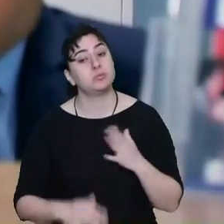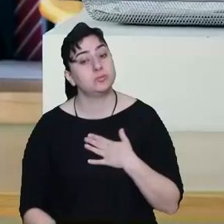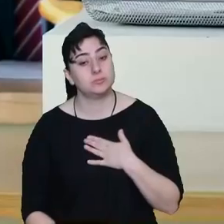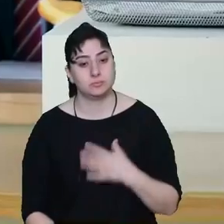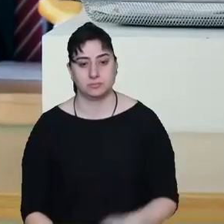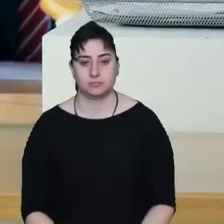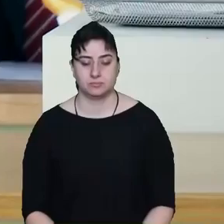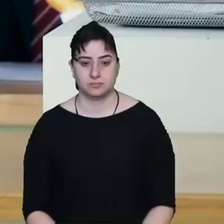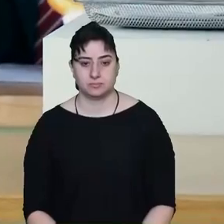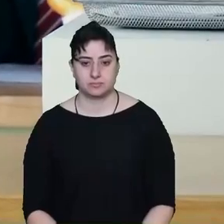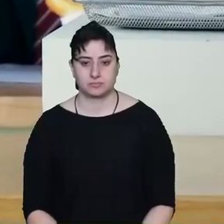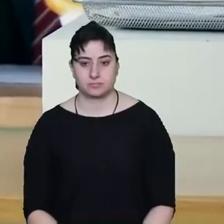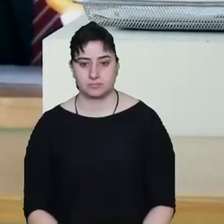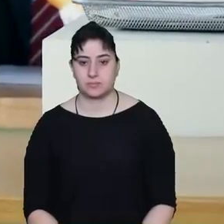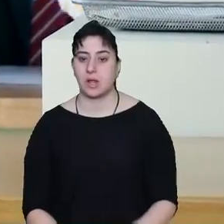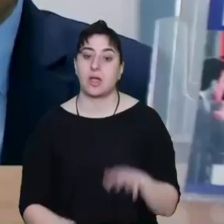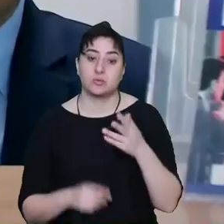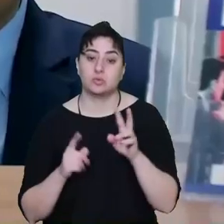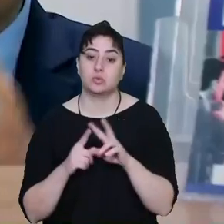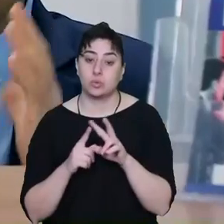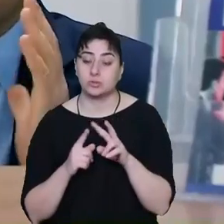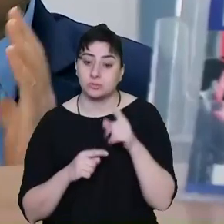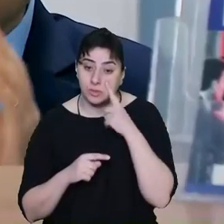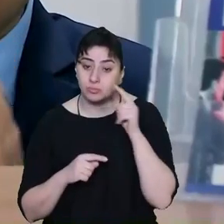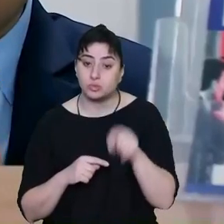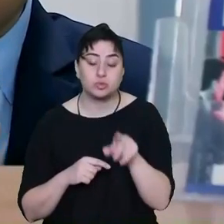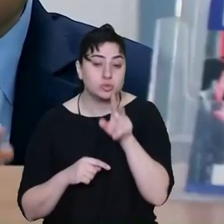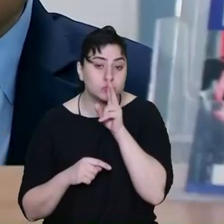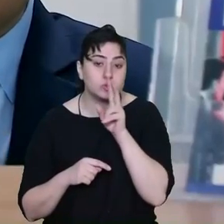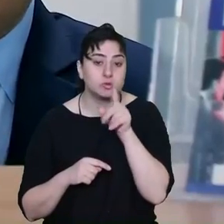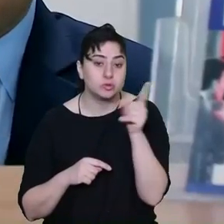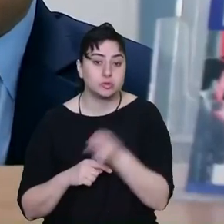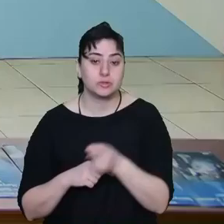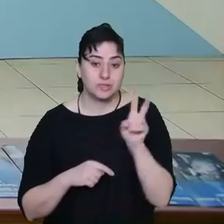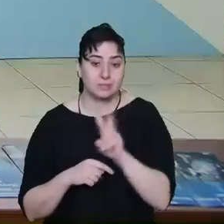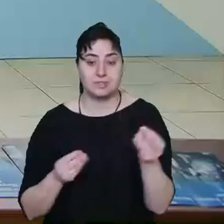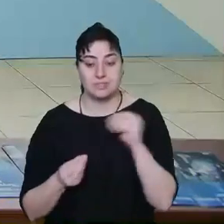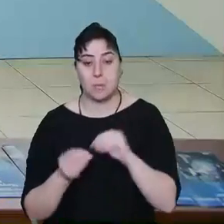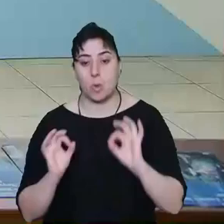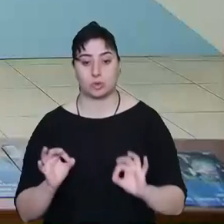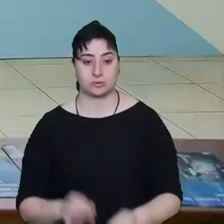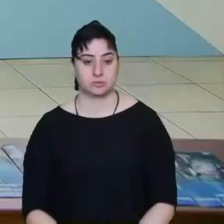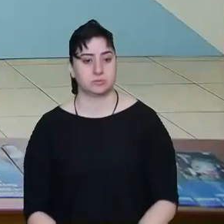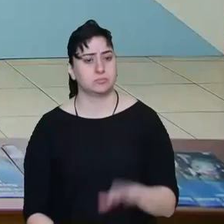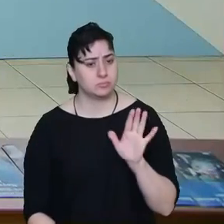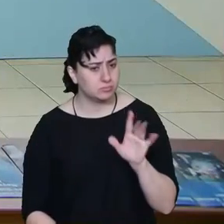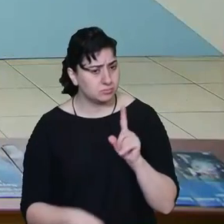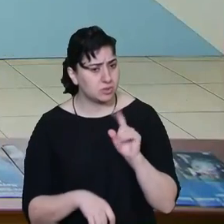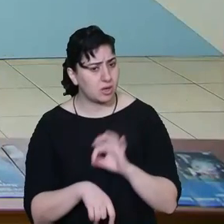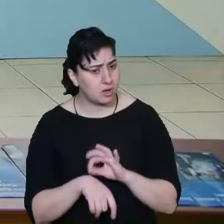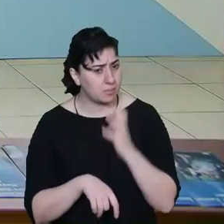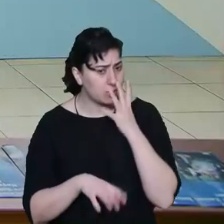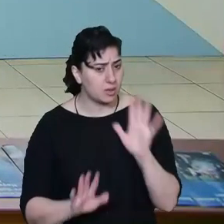söyleyeyim bakın. Hadi Nurhancığım, hadi abicim, bak bunun sonunda %20 zam var. Ya tamam abicim, bir dakika bir rahat